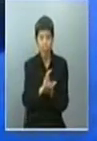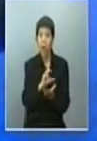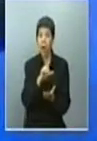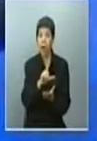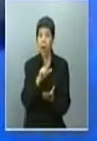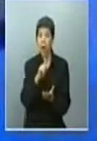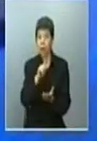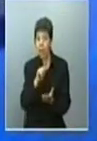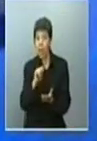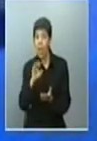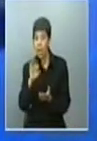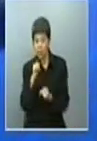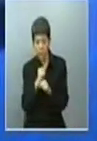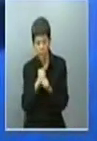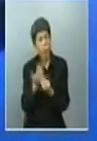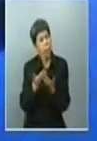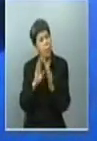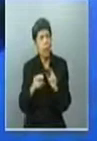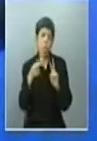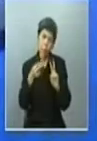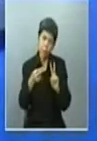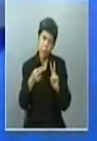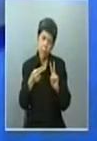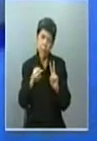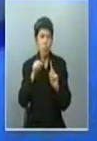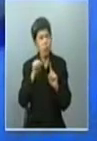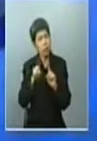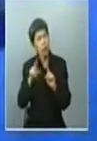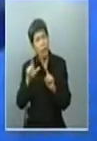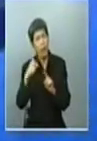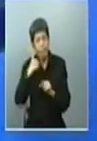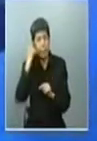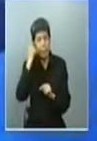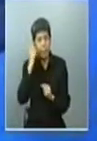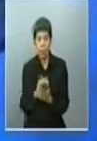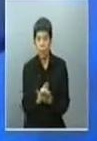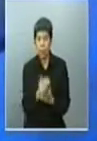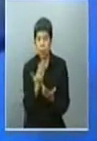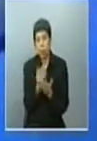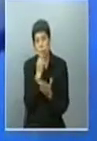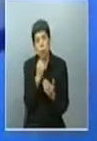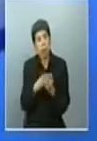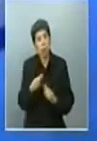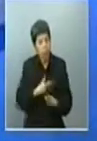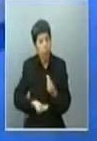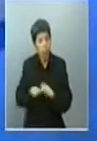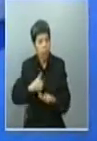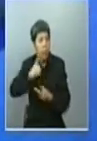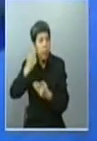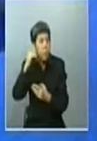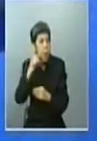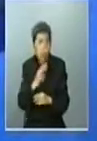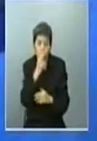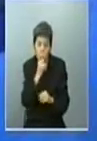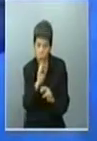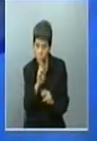นั้นจะมีการครบกำหนดออกมาสักประมาณ 20,000 ถึง 2.1 หมื่นล้านบาทเนี่ยนะคะอาจจะต้องมีการขายออกมาในช่วงนี้ดังนั้นอาจจะต้อง